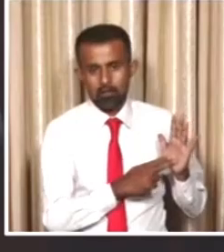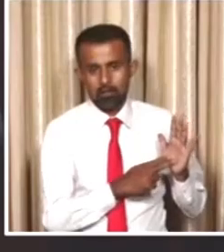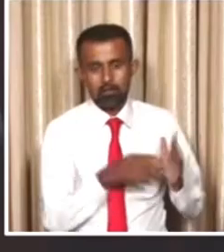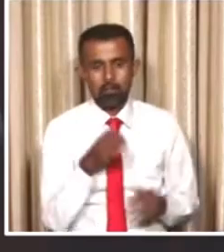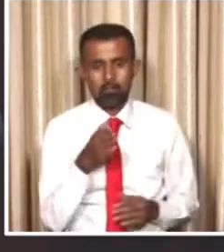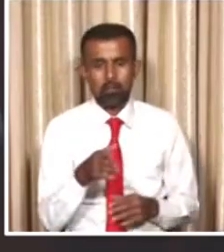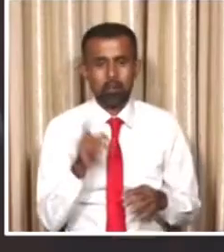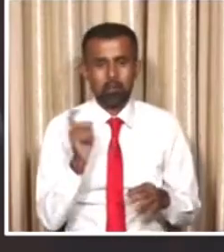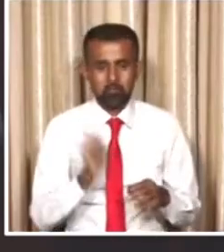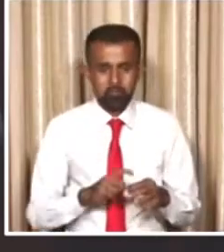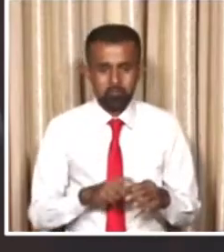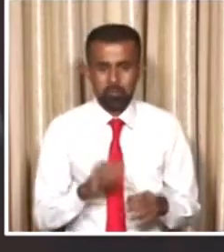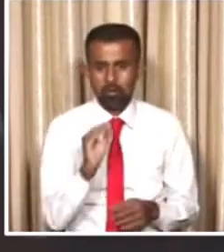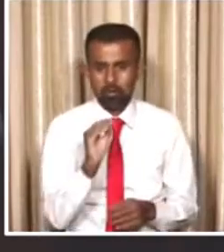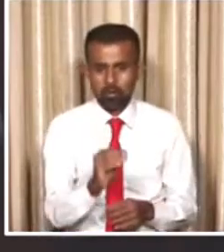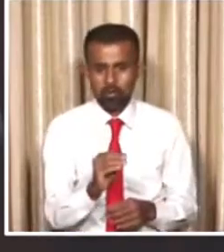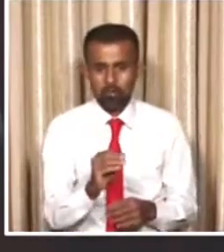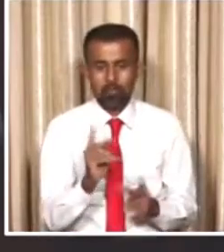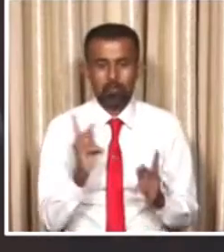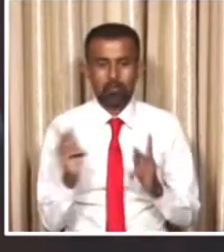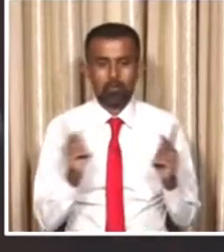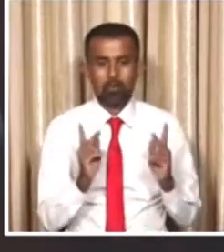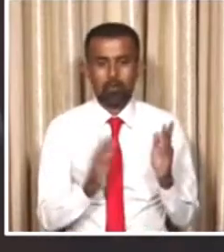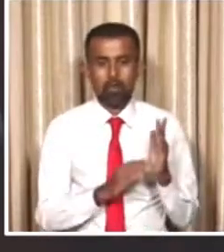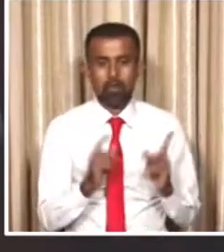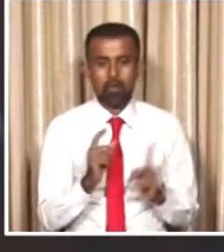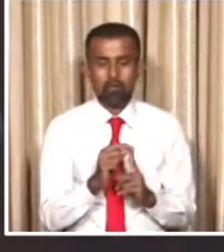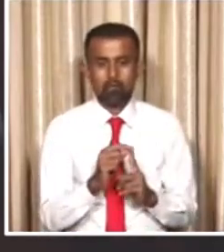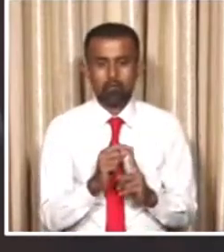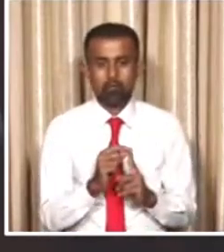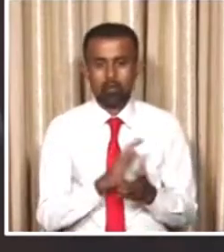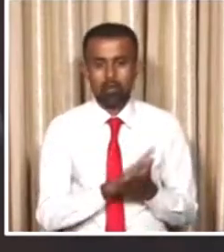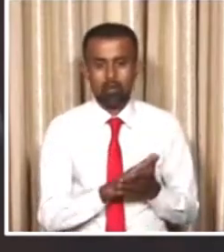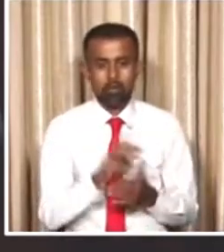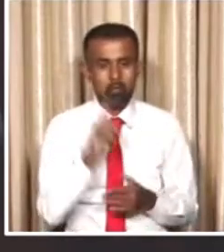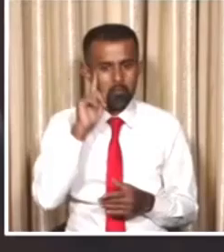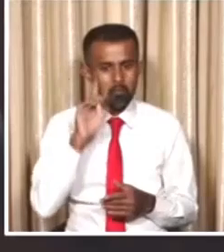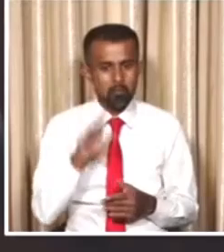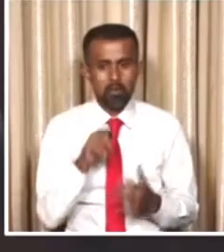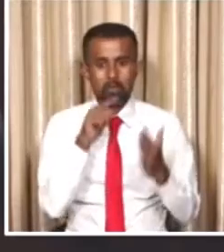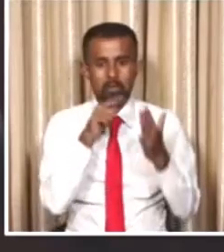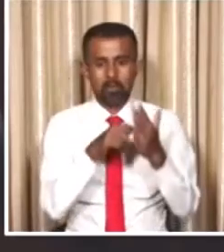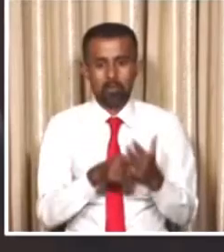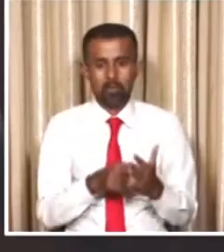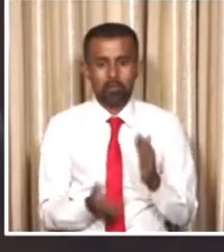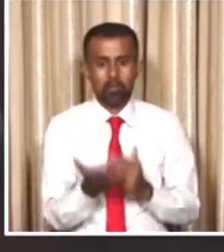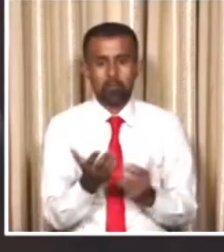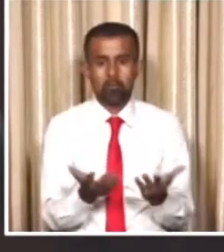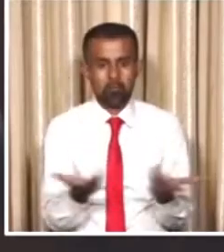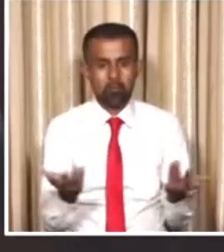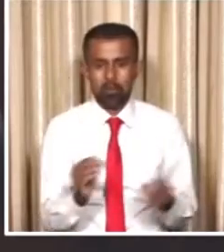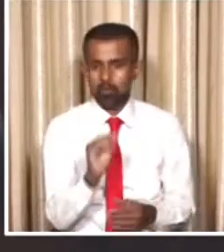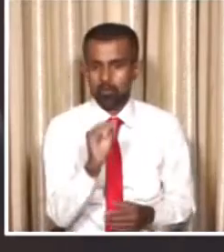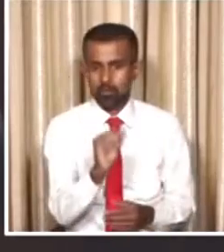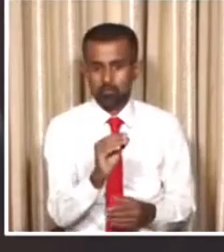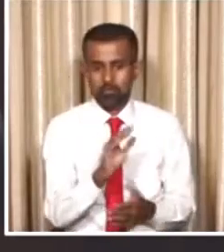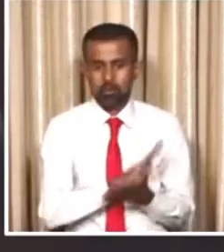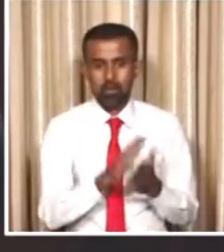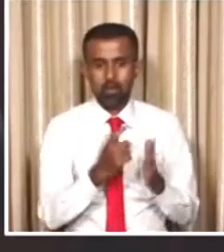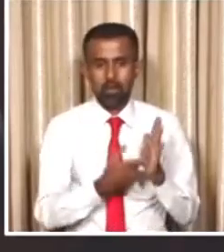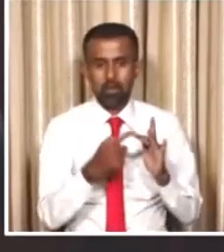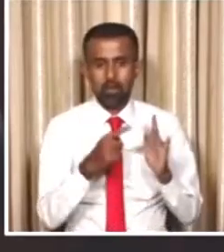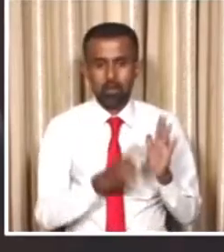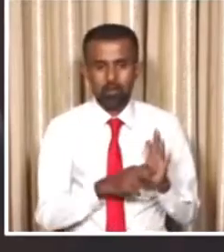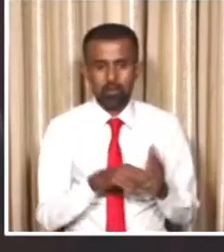මේකෙන් ප්‍රශ්නයක් වෙනවනම් සංචාරක අමාත්‍යාංශයේ හරින් ප්‍රාන්දු මහත්තයා බලාපොරොත්තු වෙන ටාගට් වලට යන්න බැරි නම් හරින් ප්‍රාන්දු මහත්තයාට